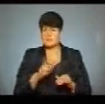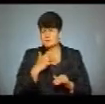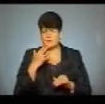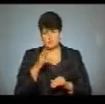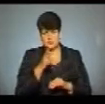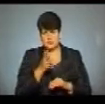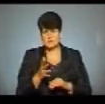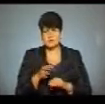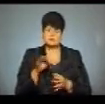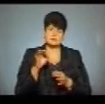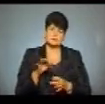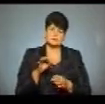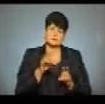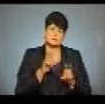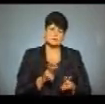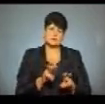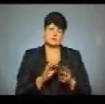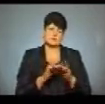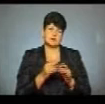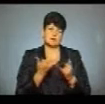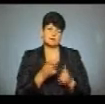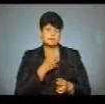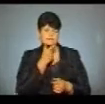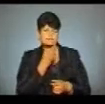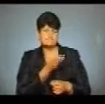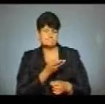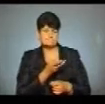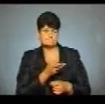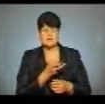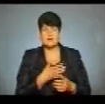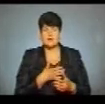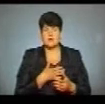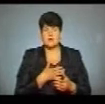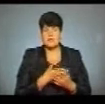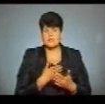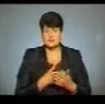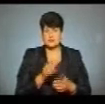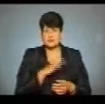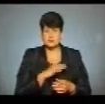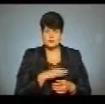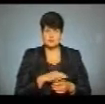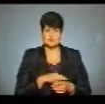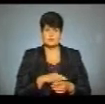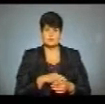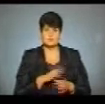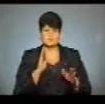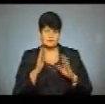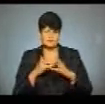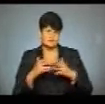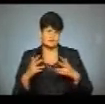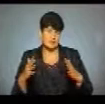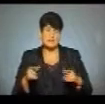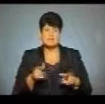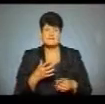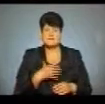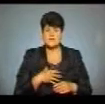часу зависають в інтернеті сьогодні. Вони активні користувачі соціальних мереж, і для них дуже важливо,